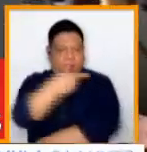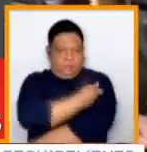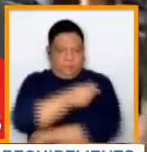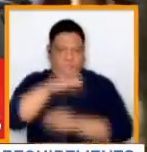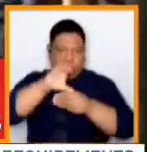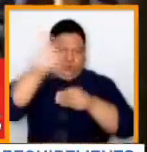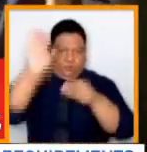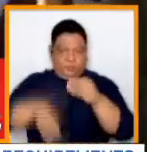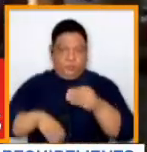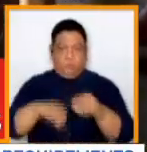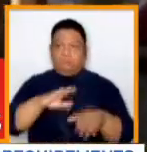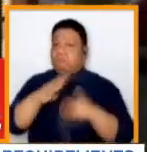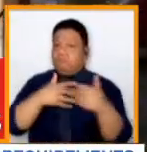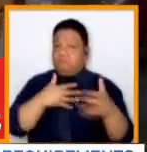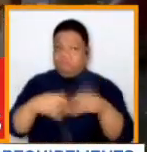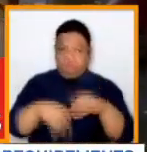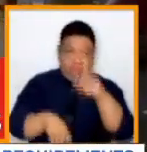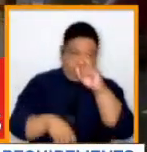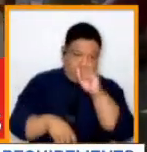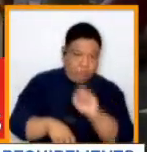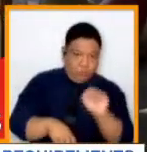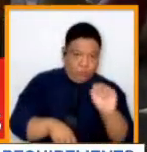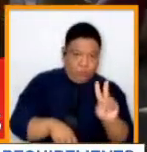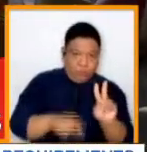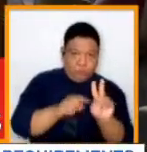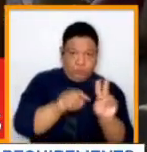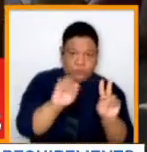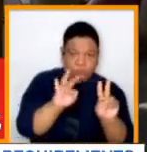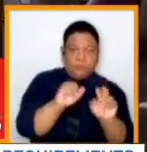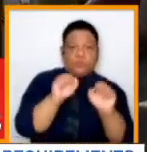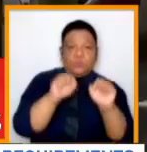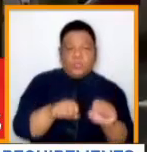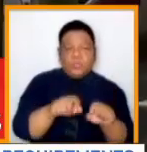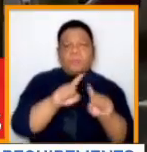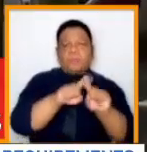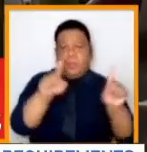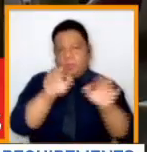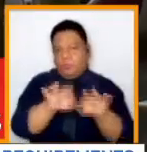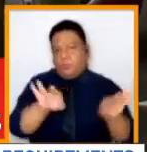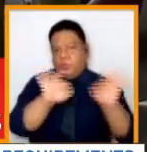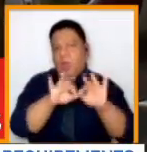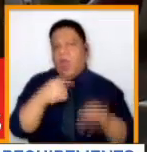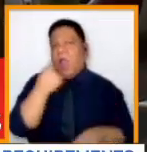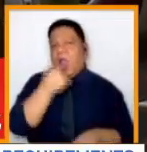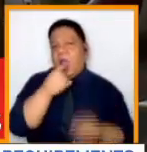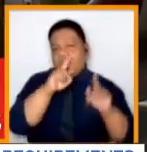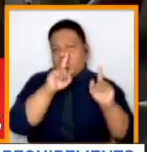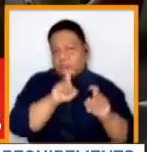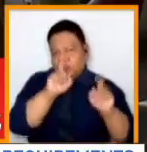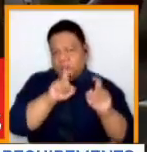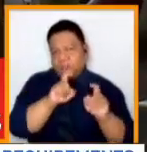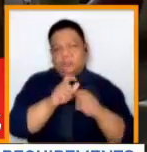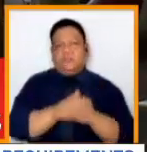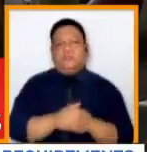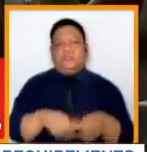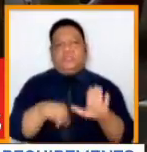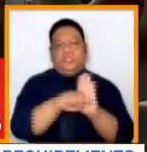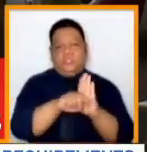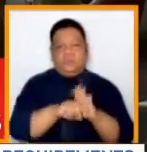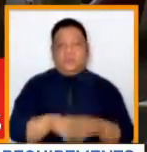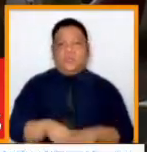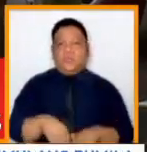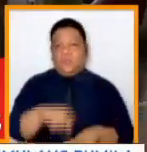to 17 years old, dapat magnegatibo sa RT-PCR o antigen test. Optional naman para sa mga batang edad 11